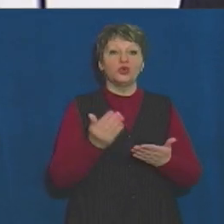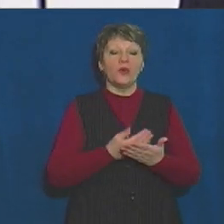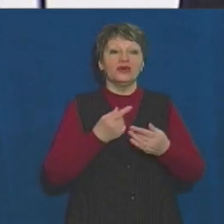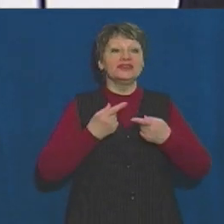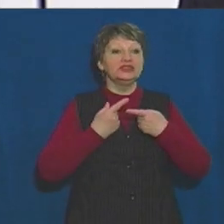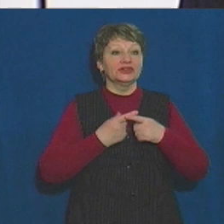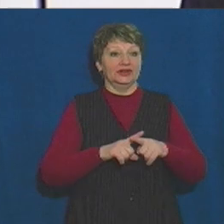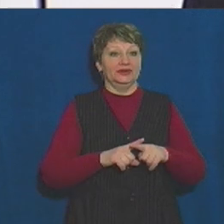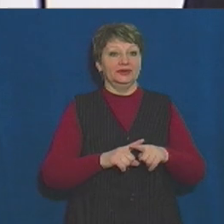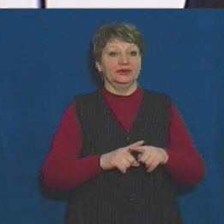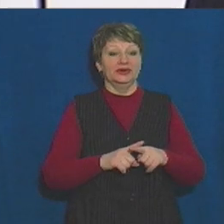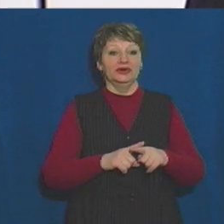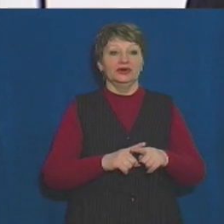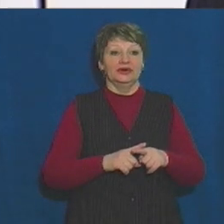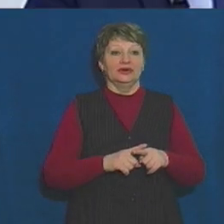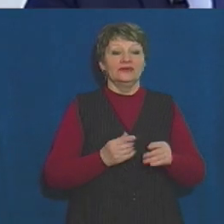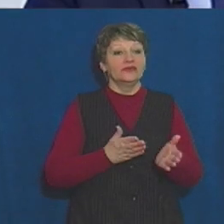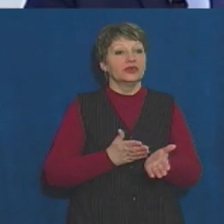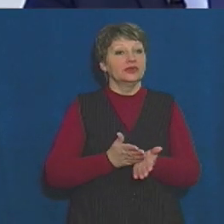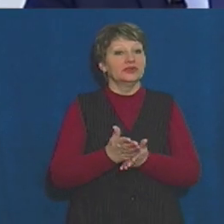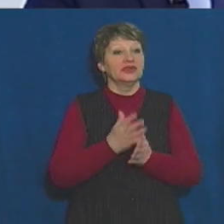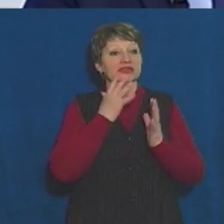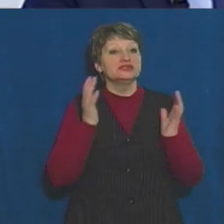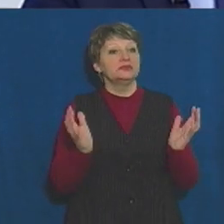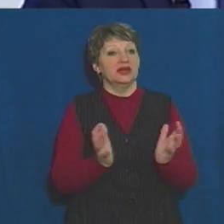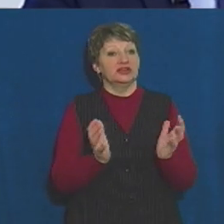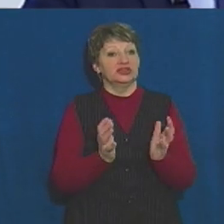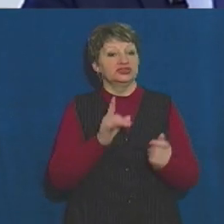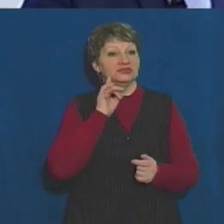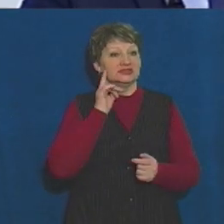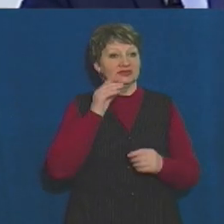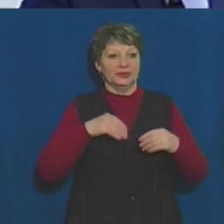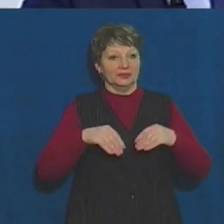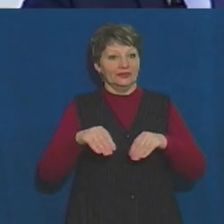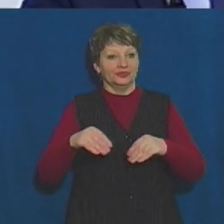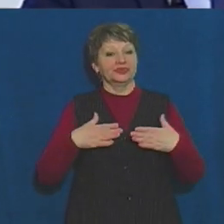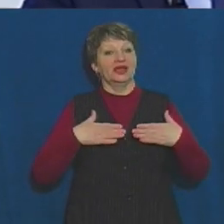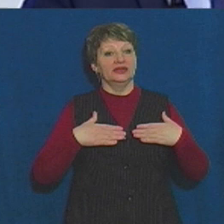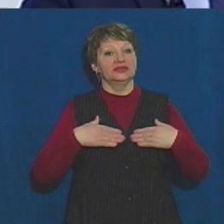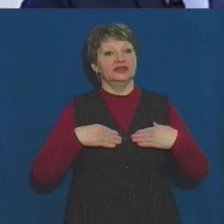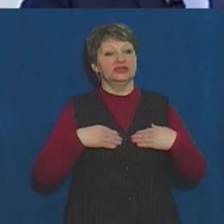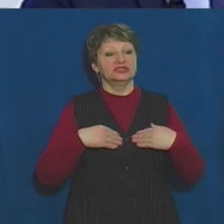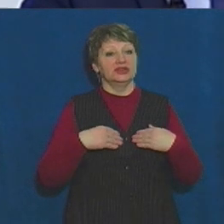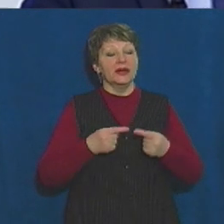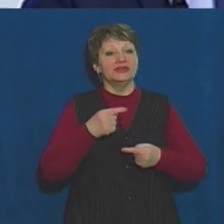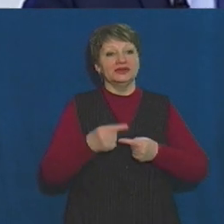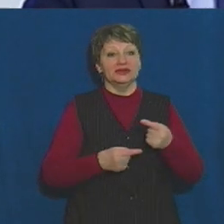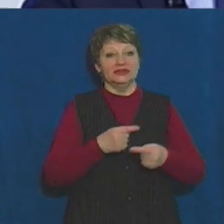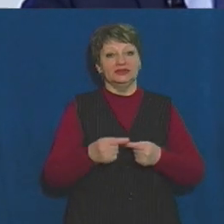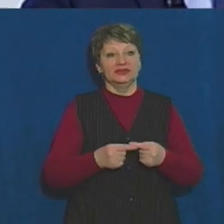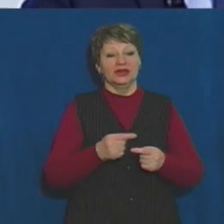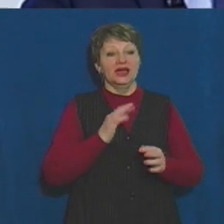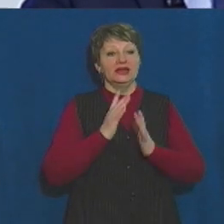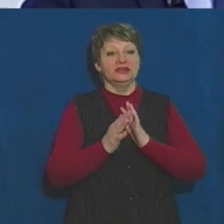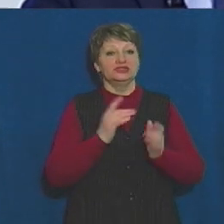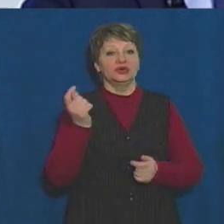в ракурсі збереження зелених насаджень? Ну, я скажу, що для нашого традиційного лісового господарства, наприклад,